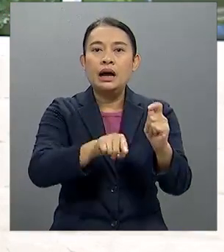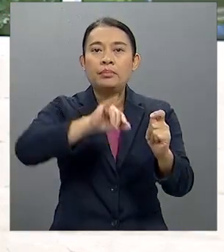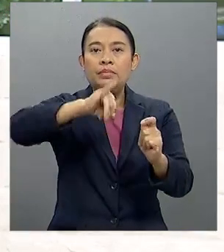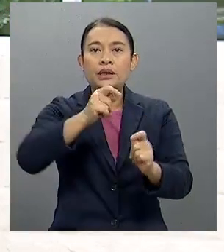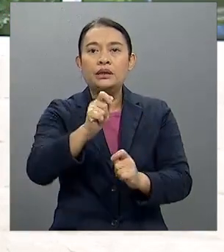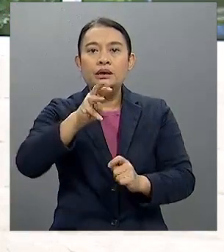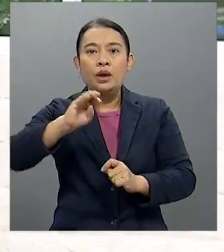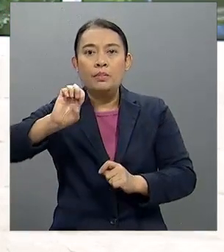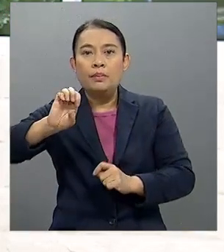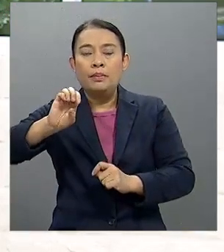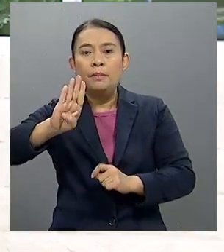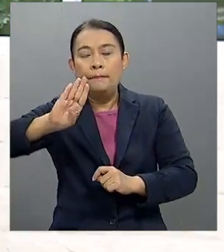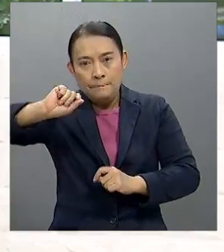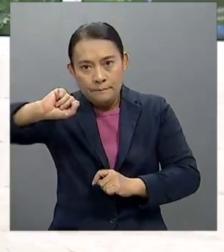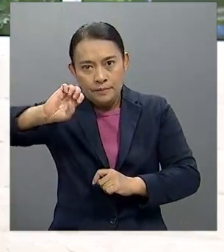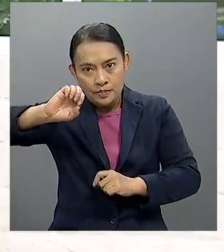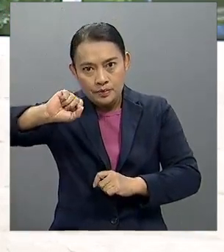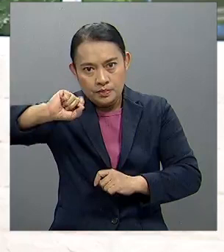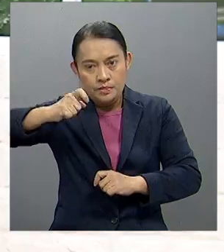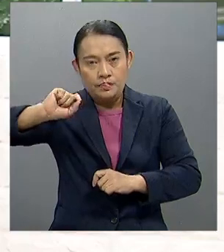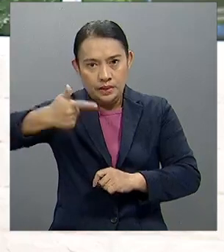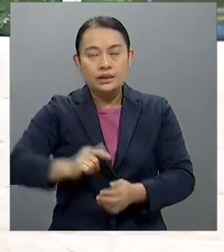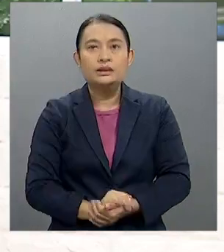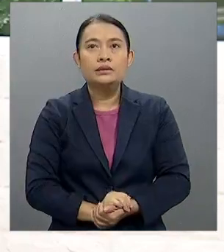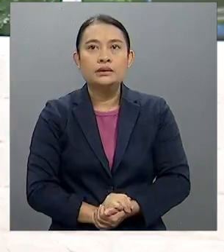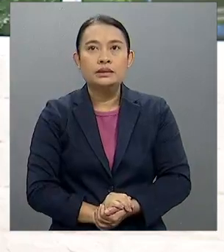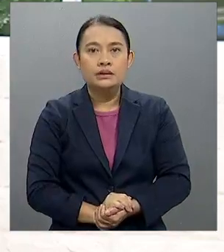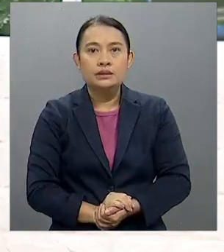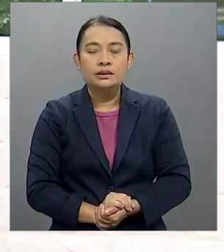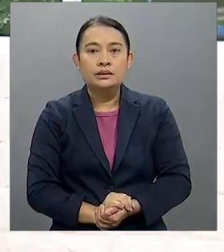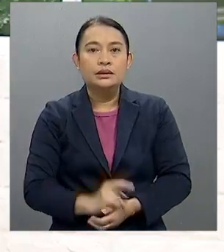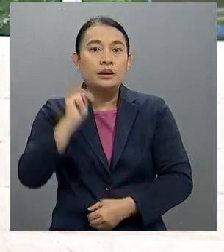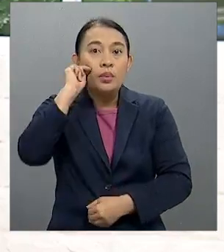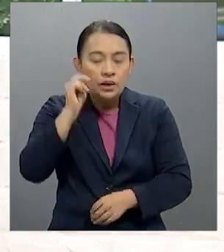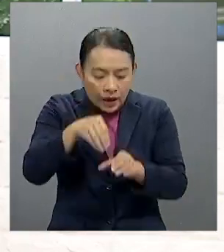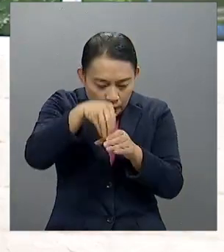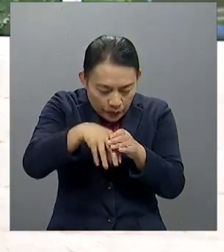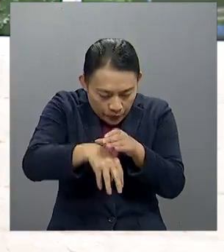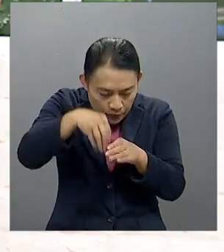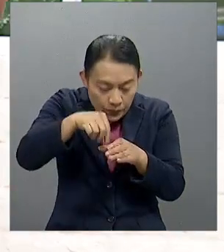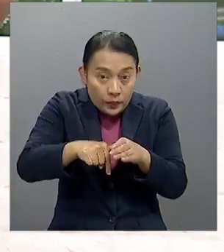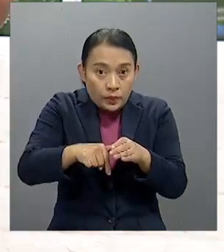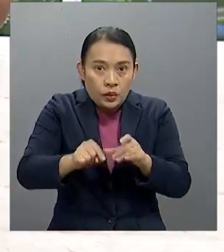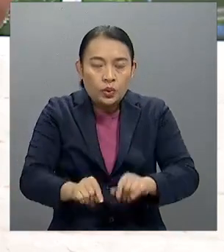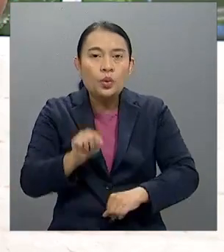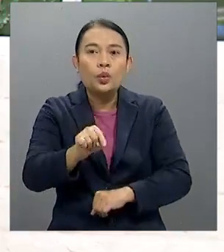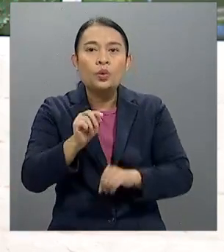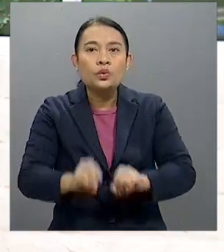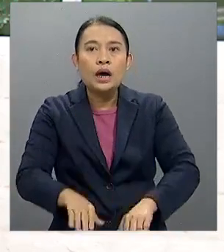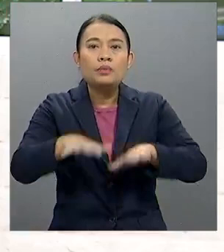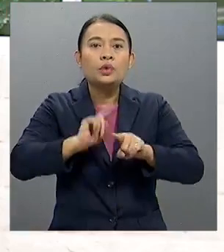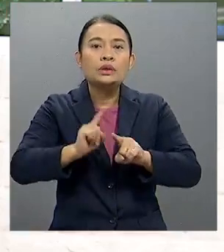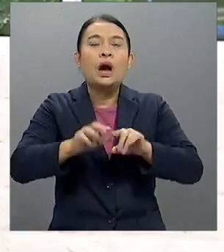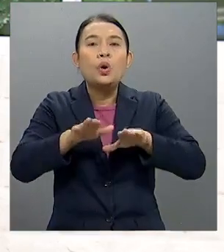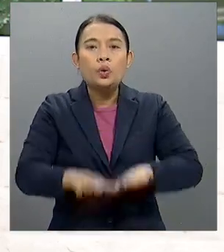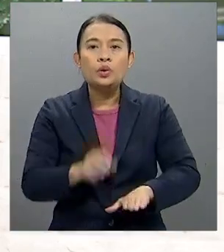ๆคือพอขุดเป็นบ่อธนาคารน้ำแล้วเนี่ยน้ำมันซึมเร็วลดการท่วมขังนะคะของน้ำท่วมบ้านเรือนพี่น้องประ